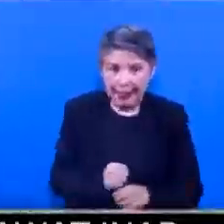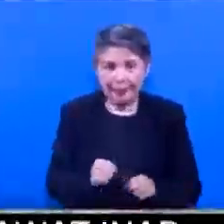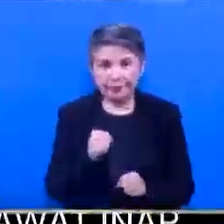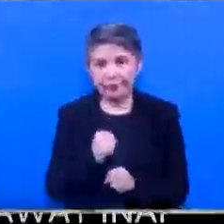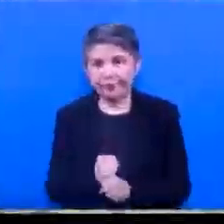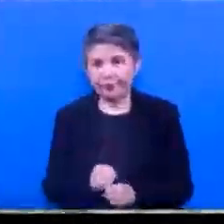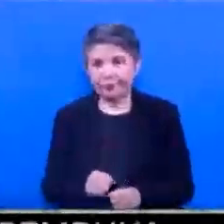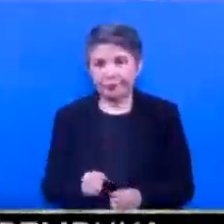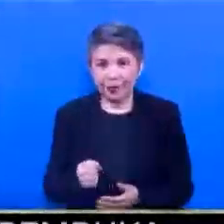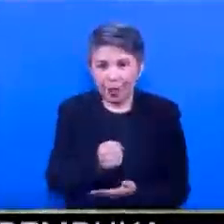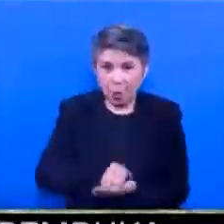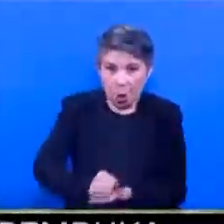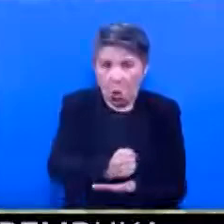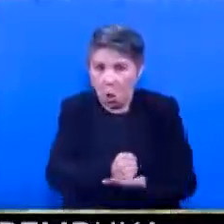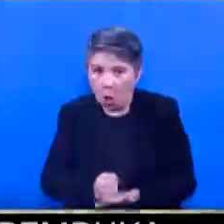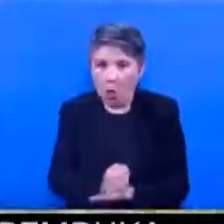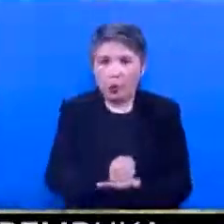Ini cara